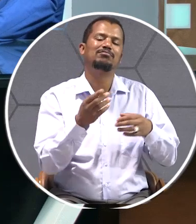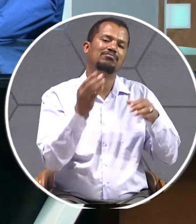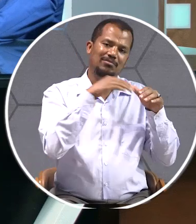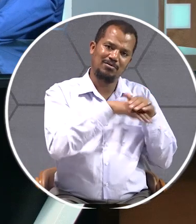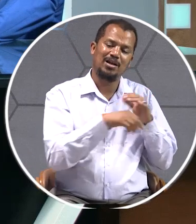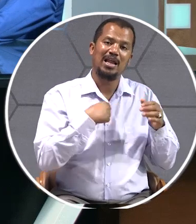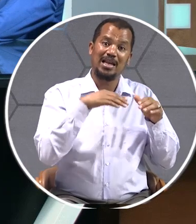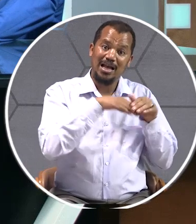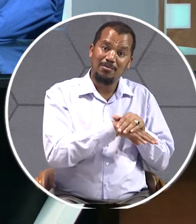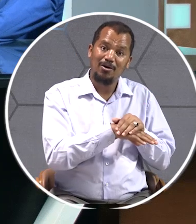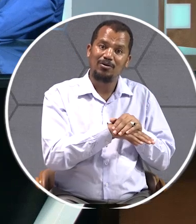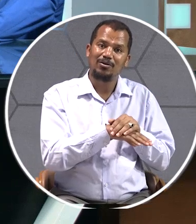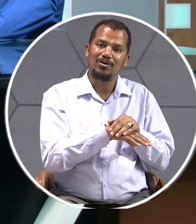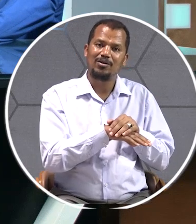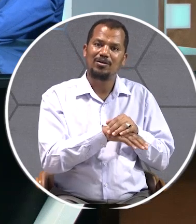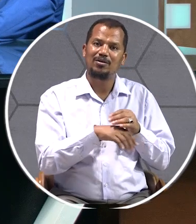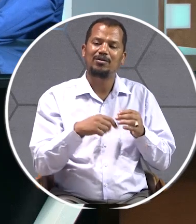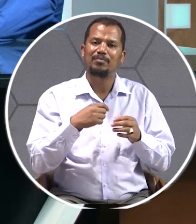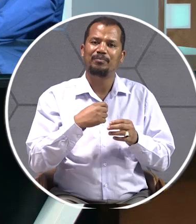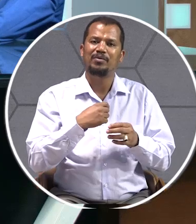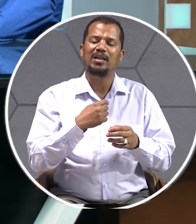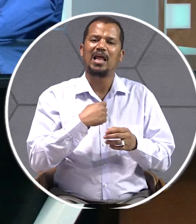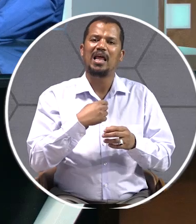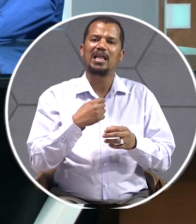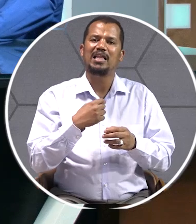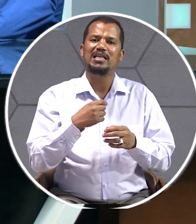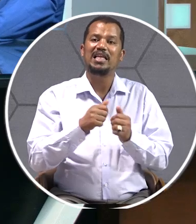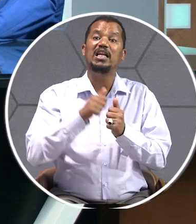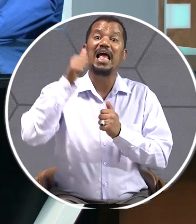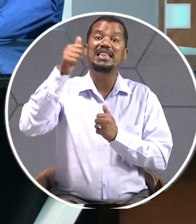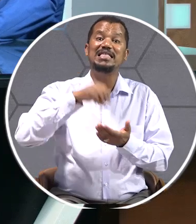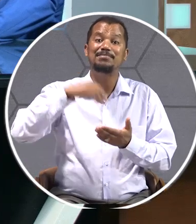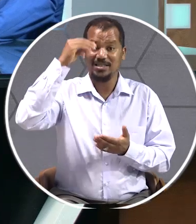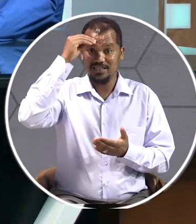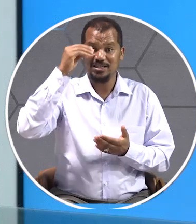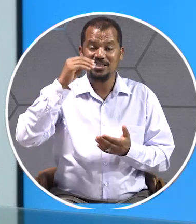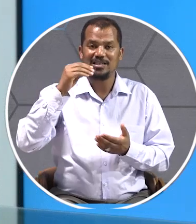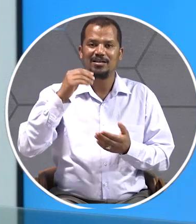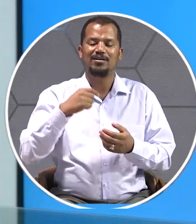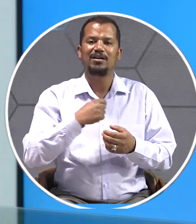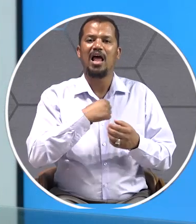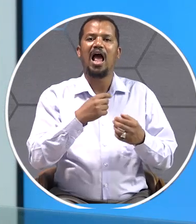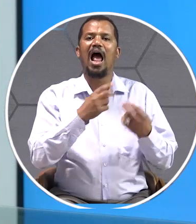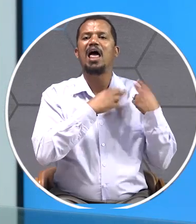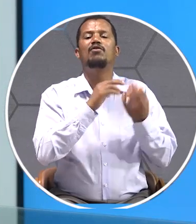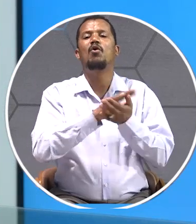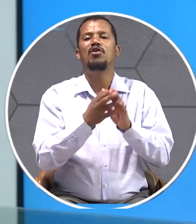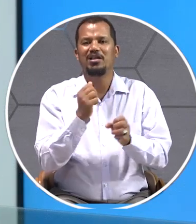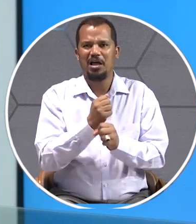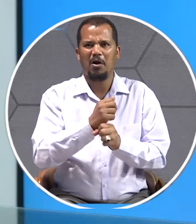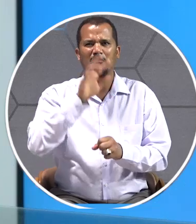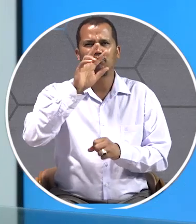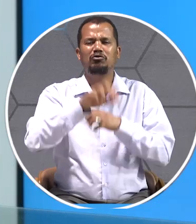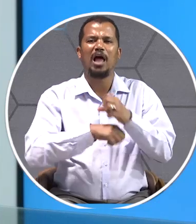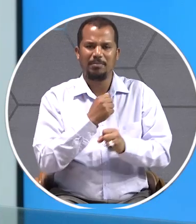መጣሁኝ። እንደመጣሁ ቺፍ ሬጅስትራር ነበር የሆንኩት። የዲስታንስ ኤጁኬሽን ቺፍ ሬጅስትራር ሆኜ የሰራው 3